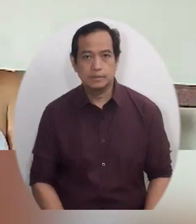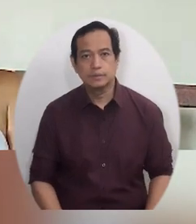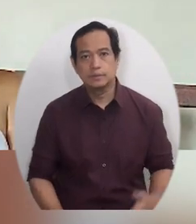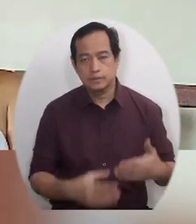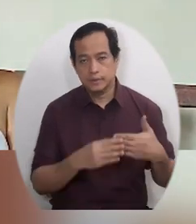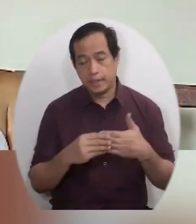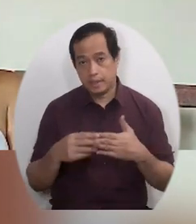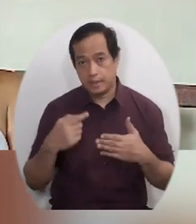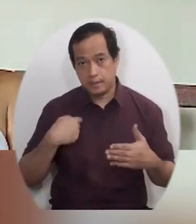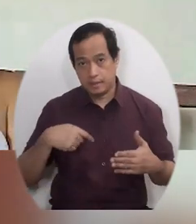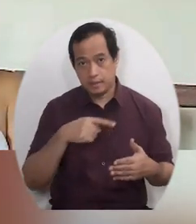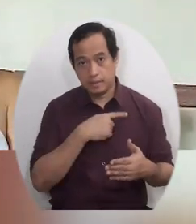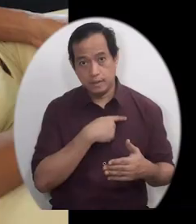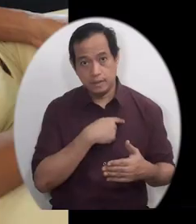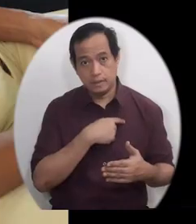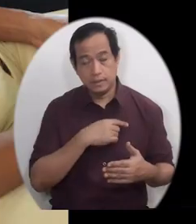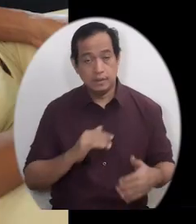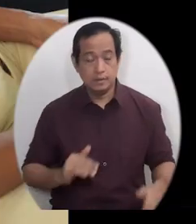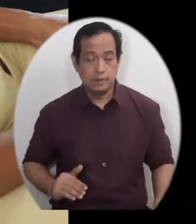gabayan kami hanggang sa paglaki.